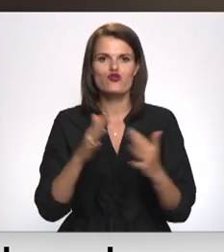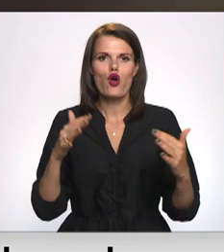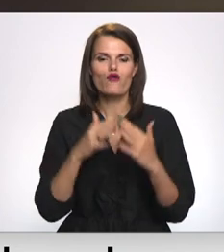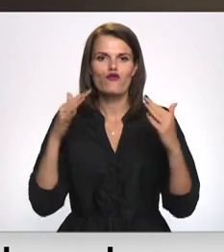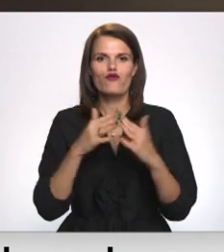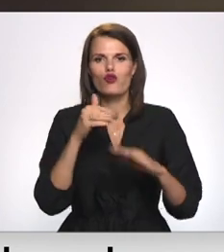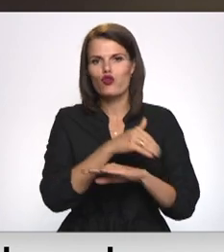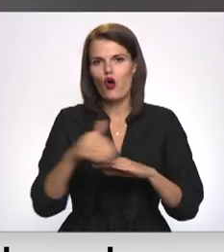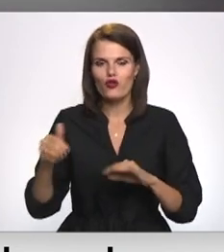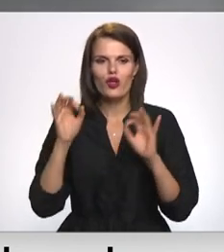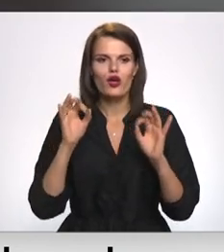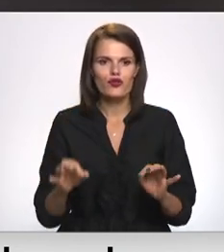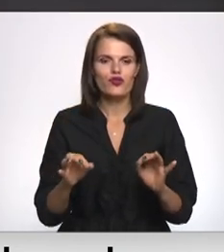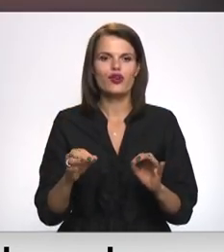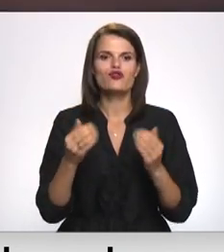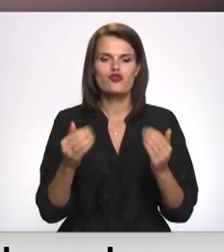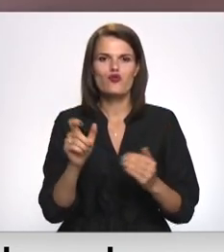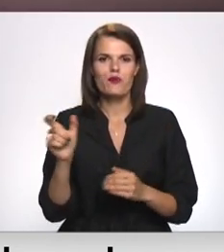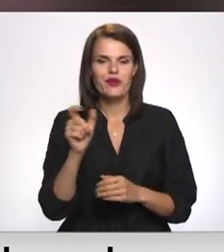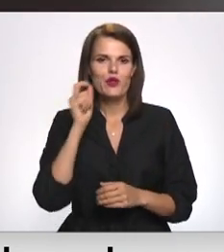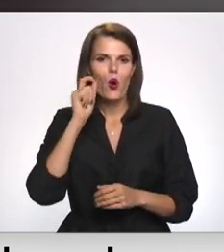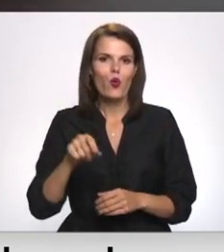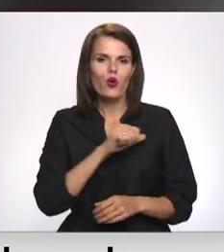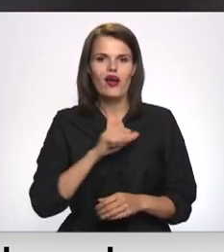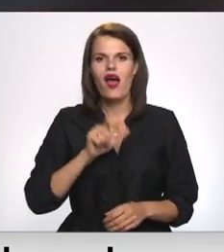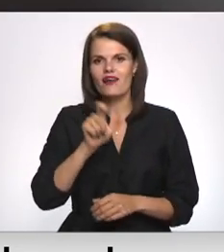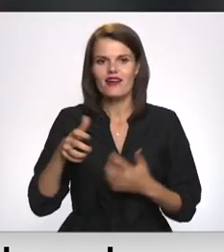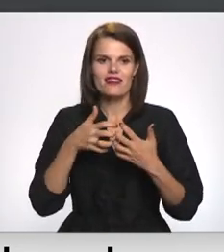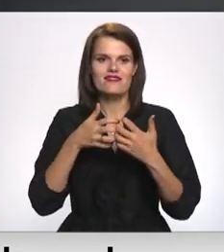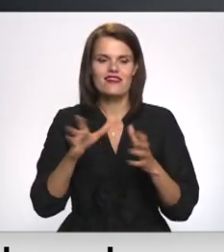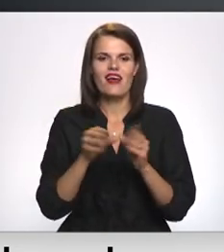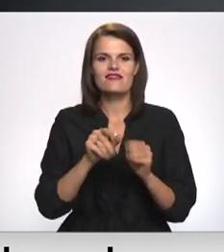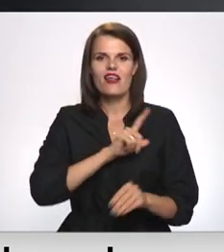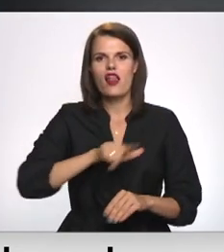Ukrainas aizstāvi cīnās ar latviešu zeķēm kājās. Aija Kīncēns, Kupč, Latvijas televīzija.